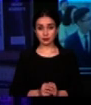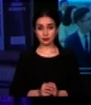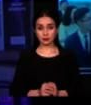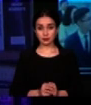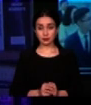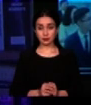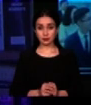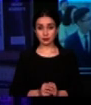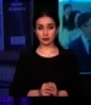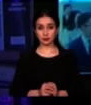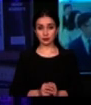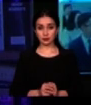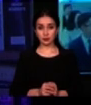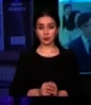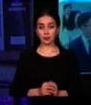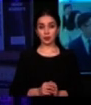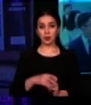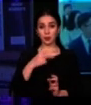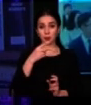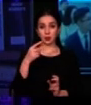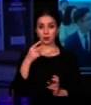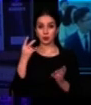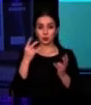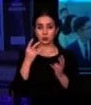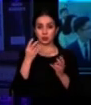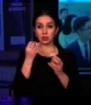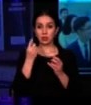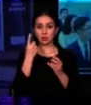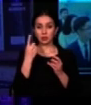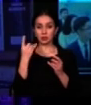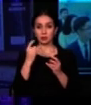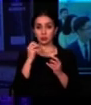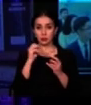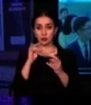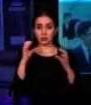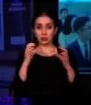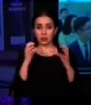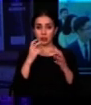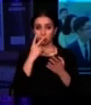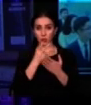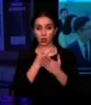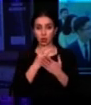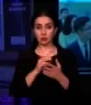Оп, барабар болуш керек. Мен бір мәрте сақлап көреміз.